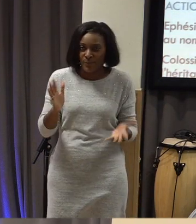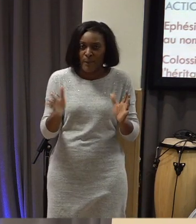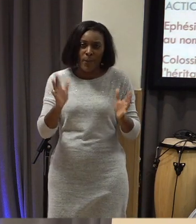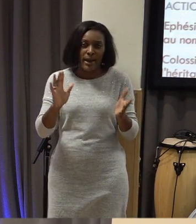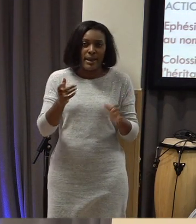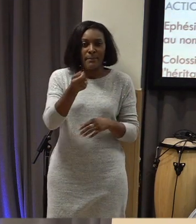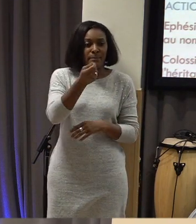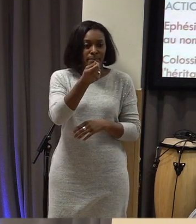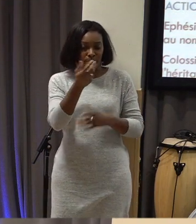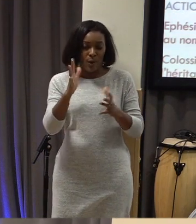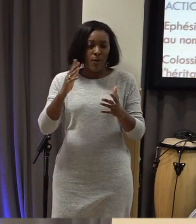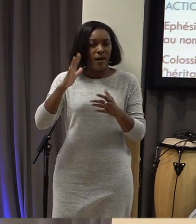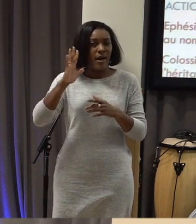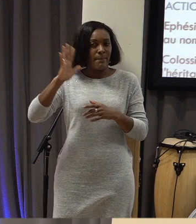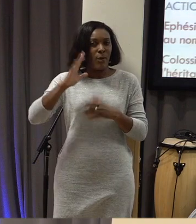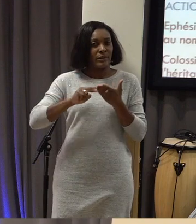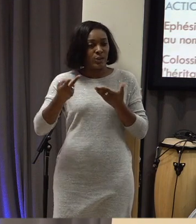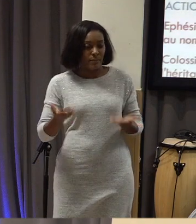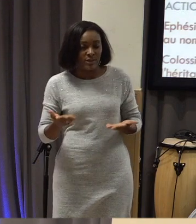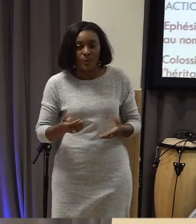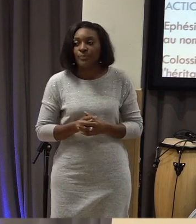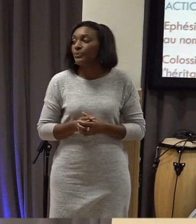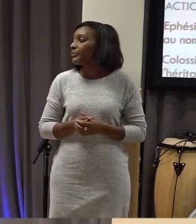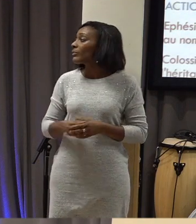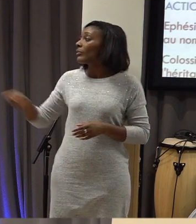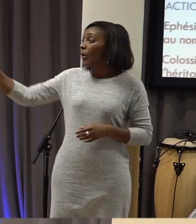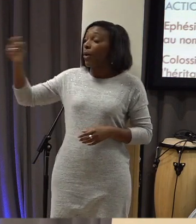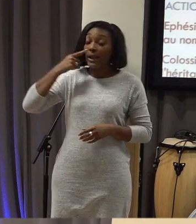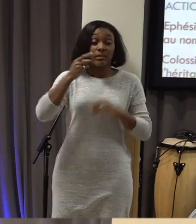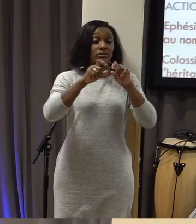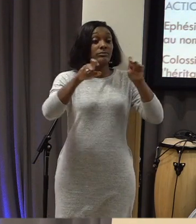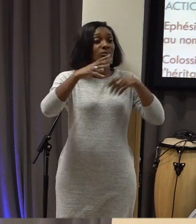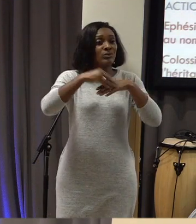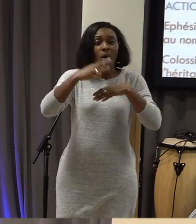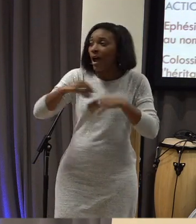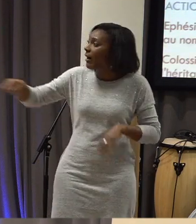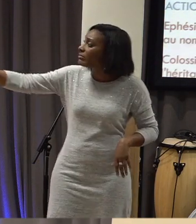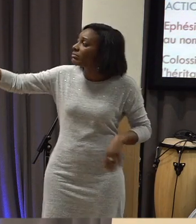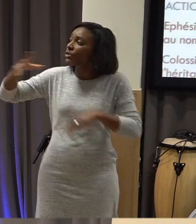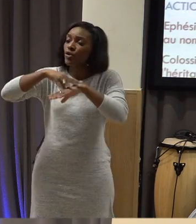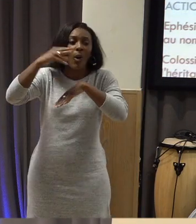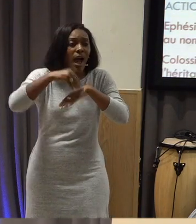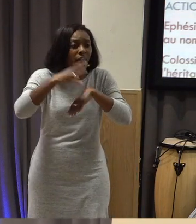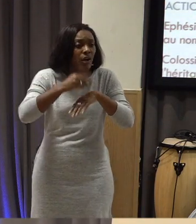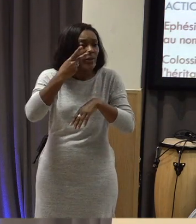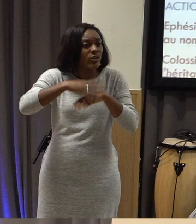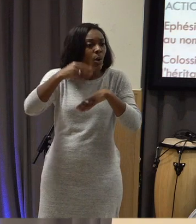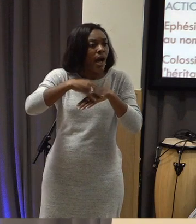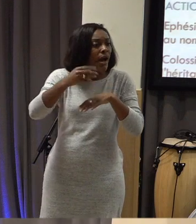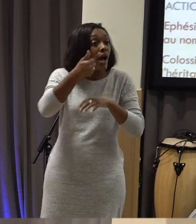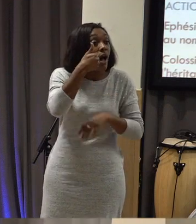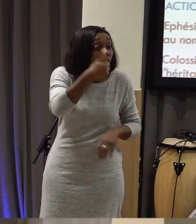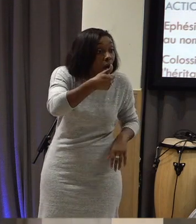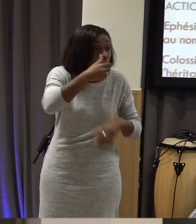je vais vous présenter deux choses. Ici, vous avez peut-être, pour ceux qui connaissent,